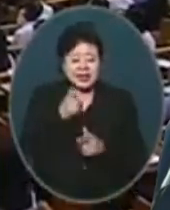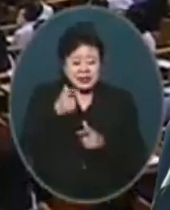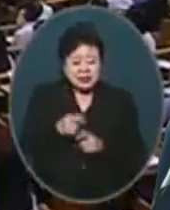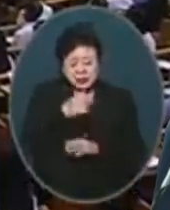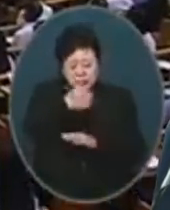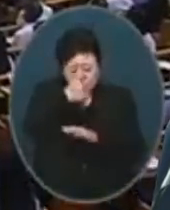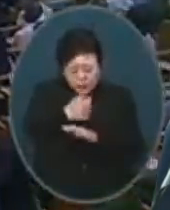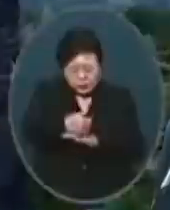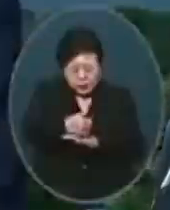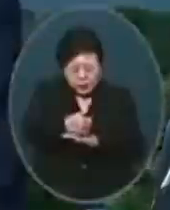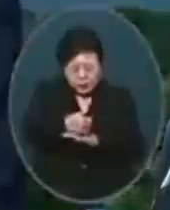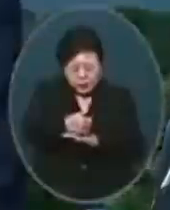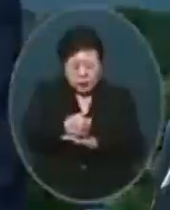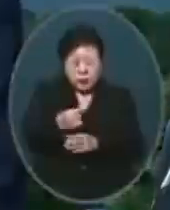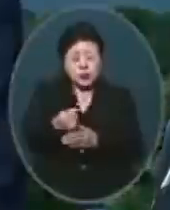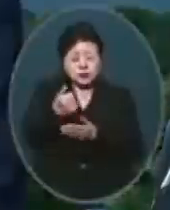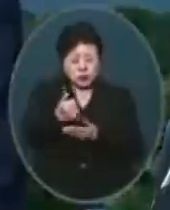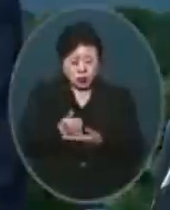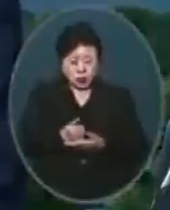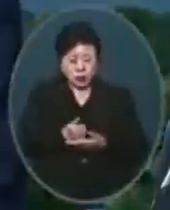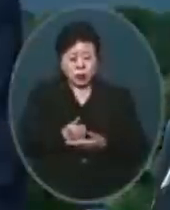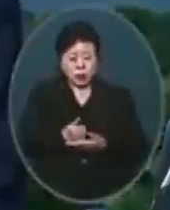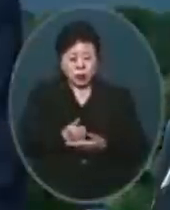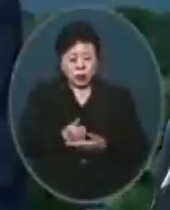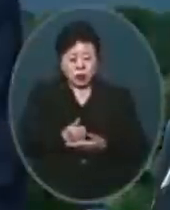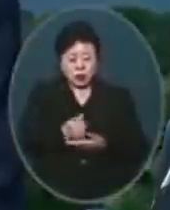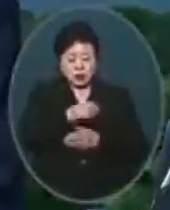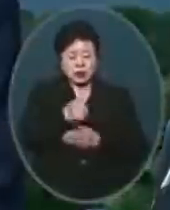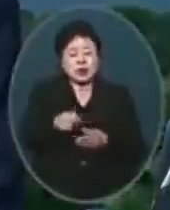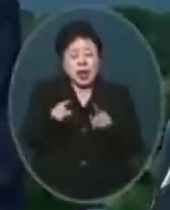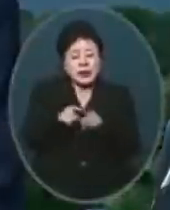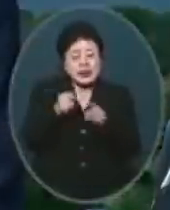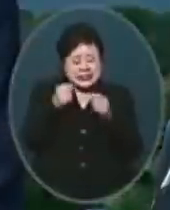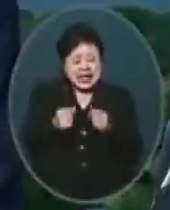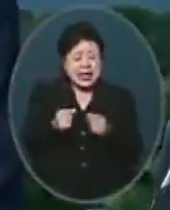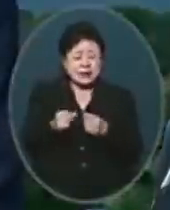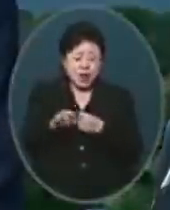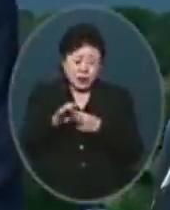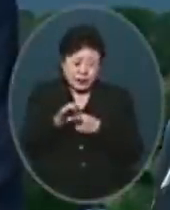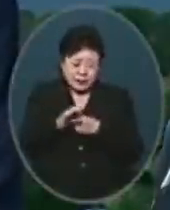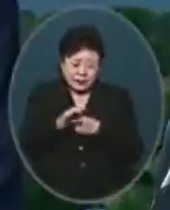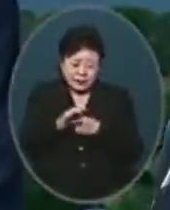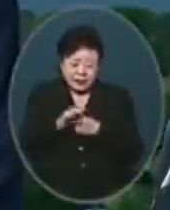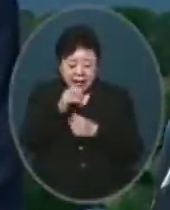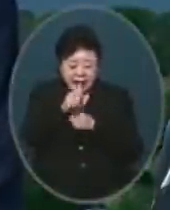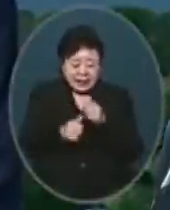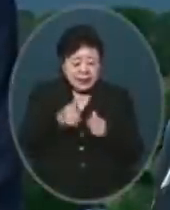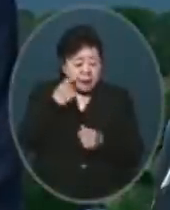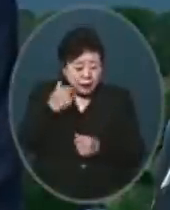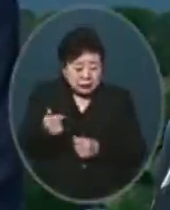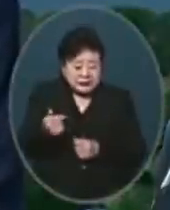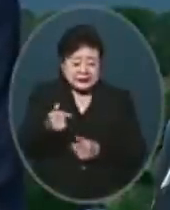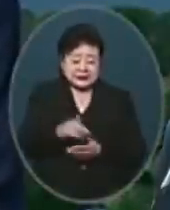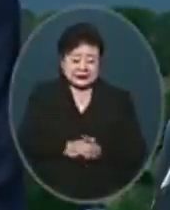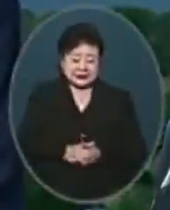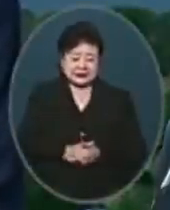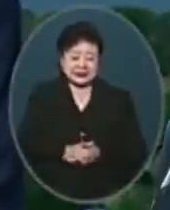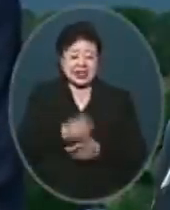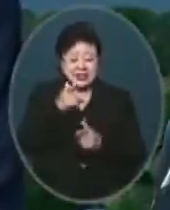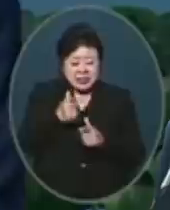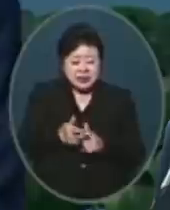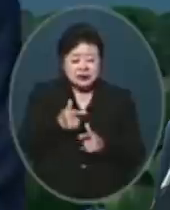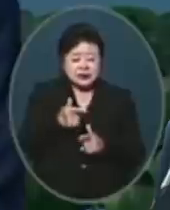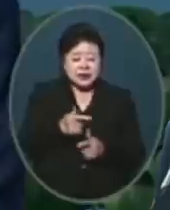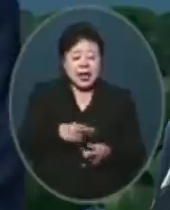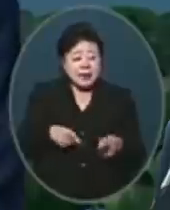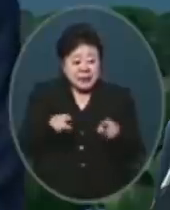예수 그리스도를 모시고 그리스도와 함께 살면 하나님 아버지는